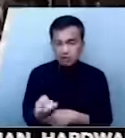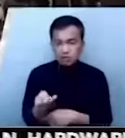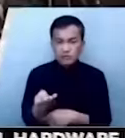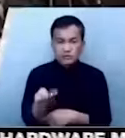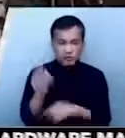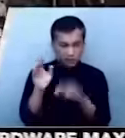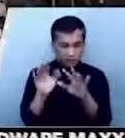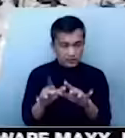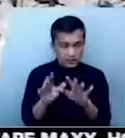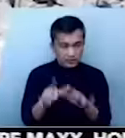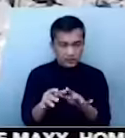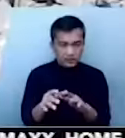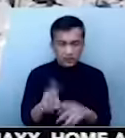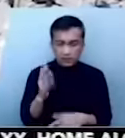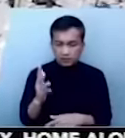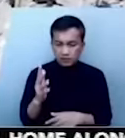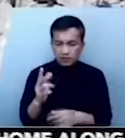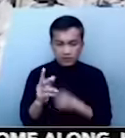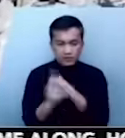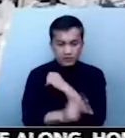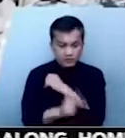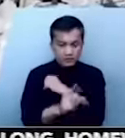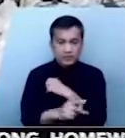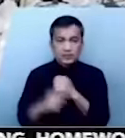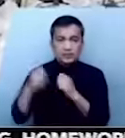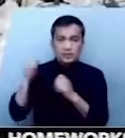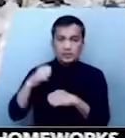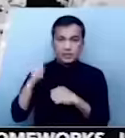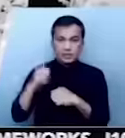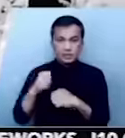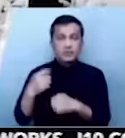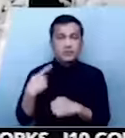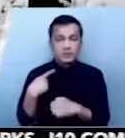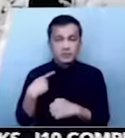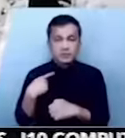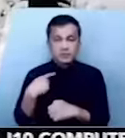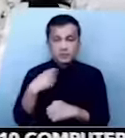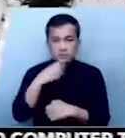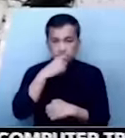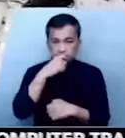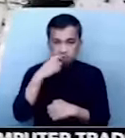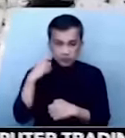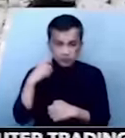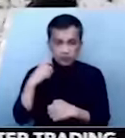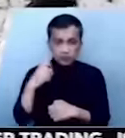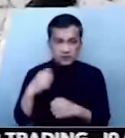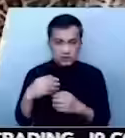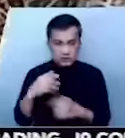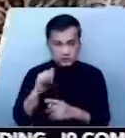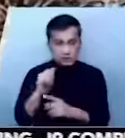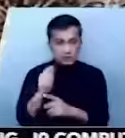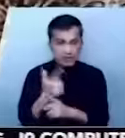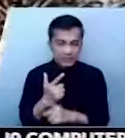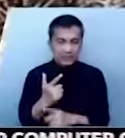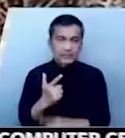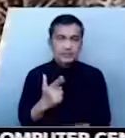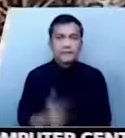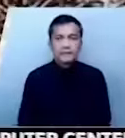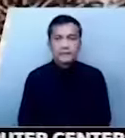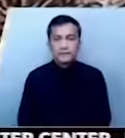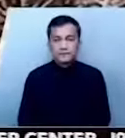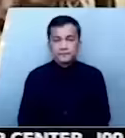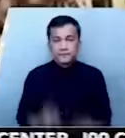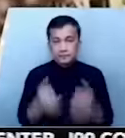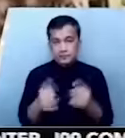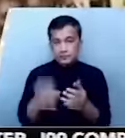mahigit 50 probinsya ang inaasahang makararanas ng tagtuyot pagsapit ng Abril. Sa ngayon, batay sa tala